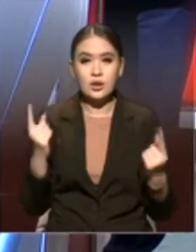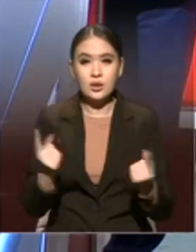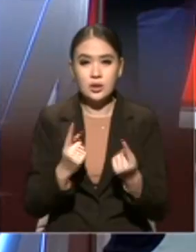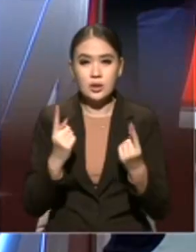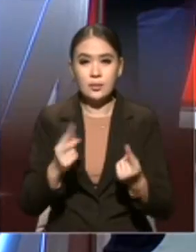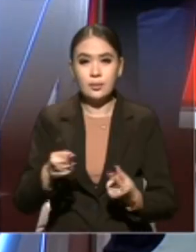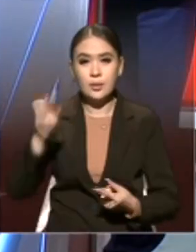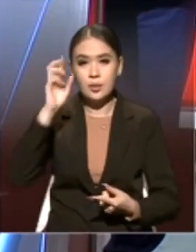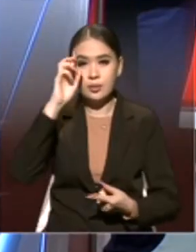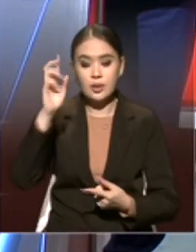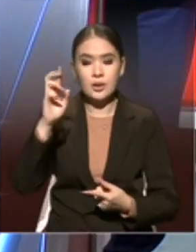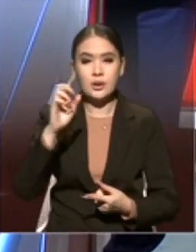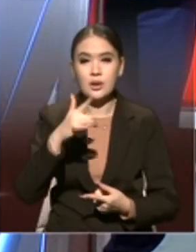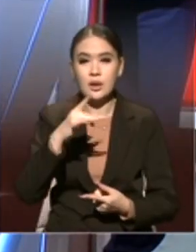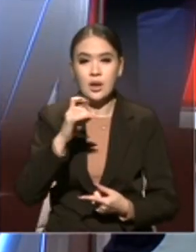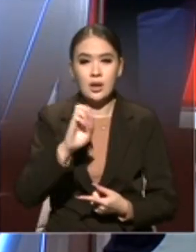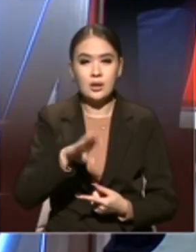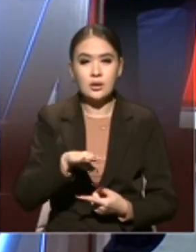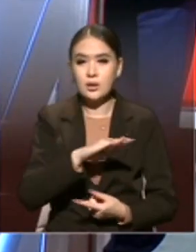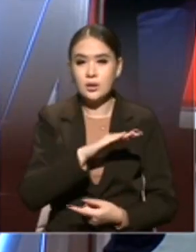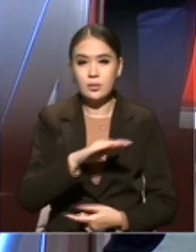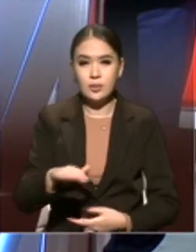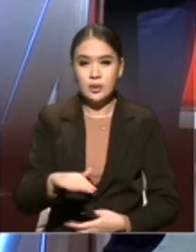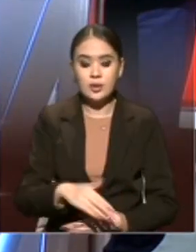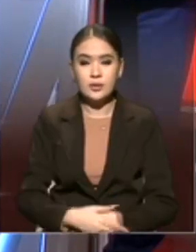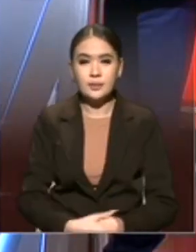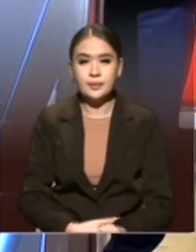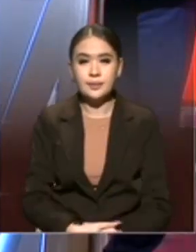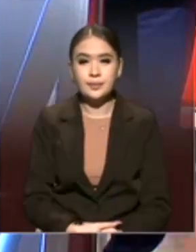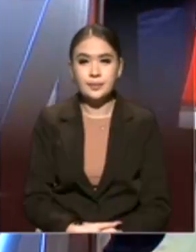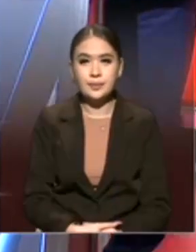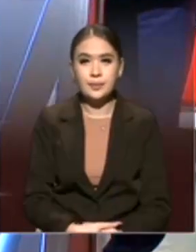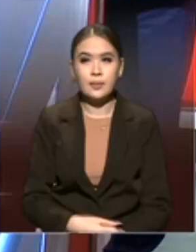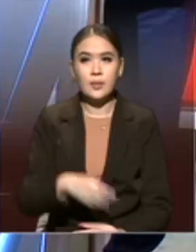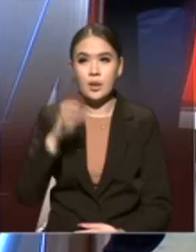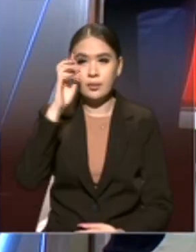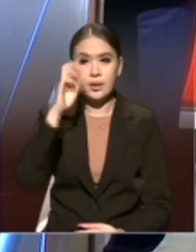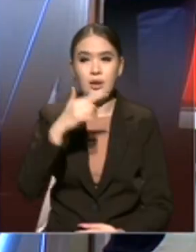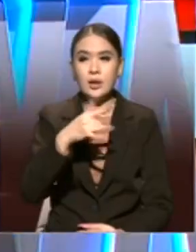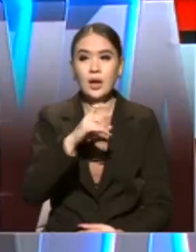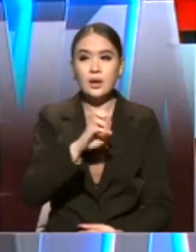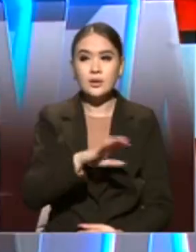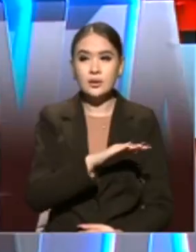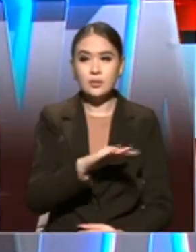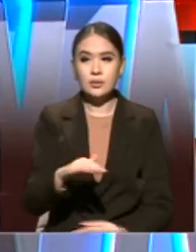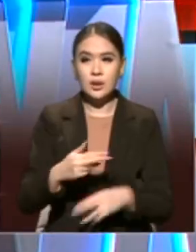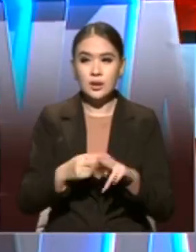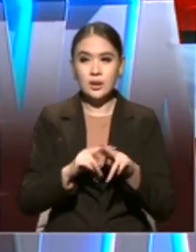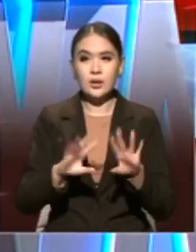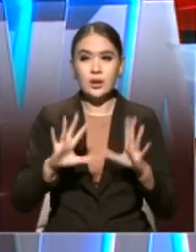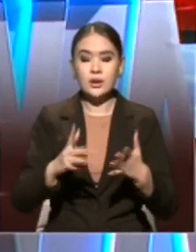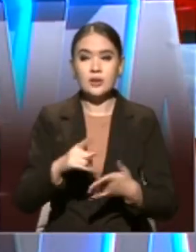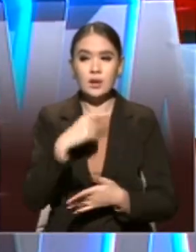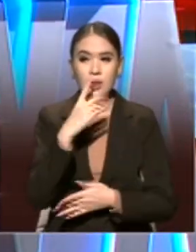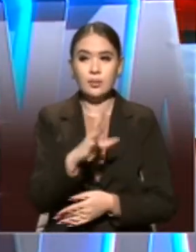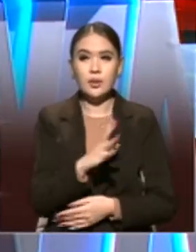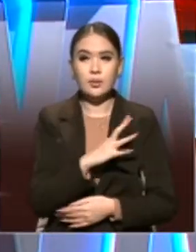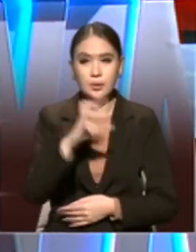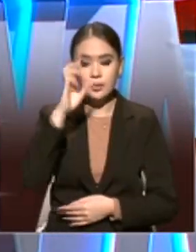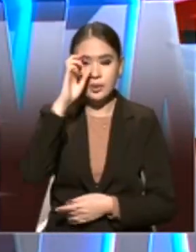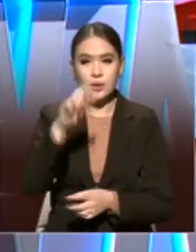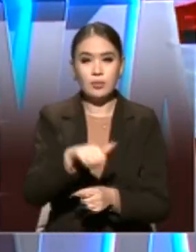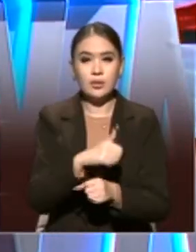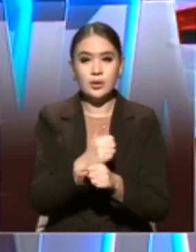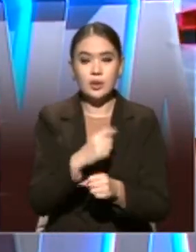бұл мемлекеттік грант емес. Міндет тұрды, мемлекеттік грант емес. Басқасын айта кететін болсақ, иә, мемлекет басшысы